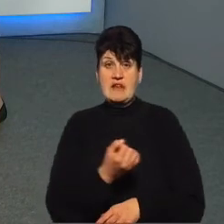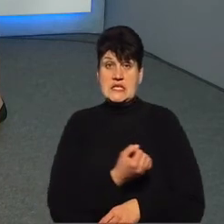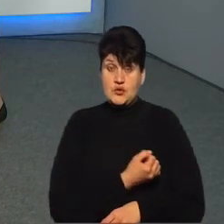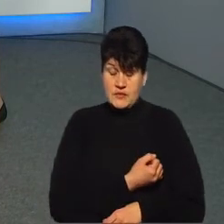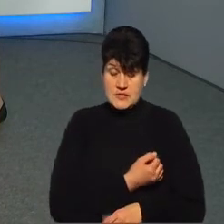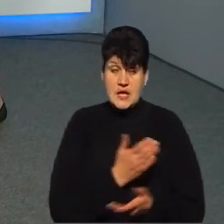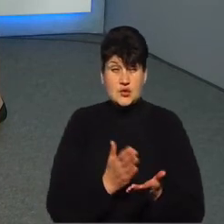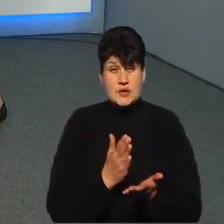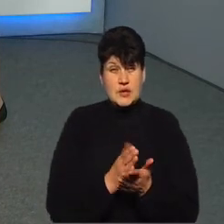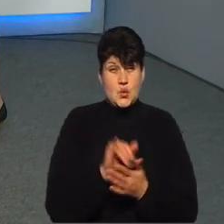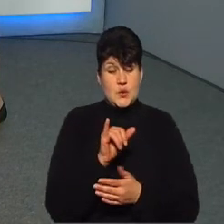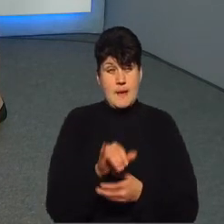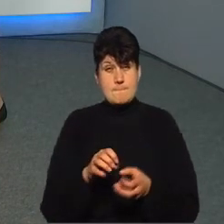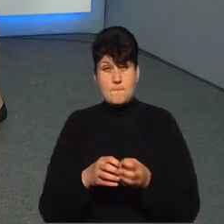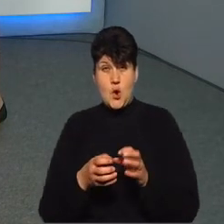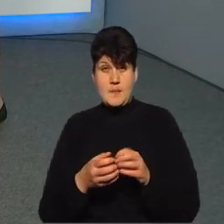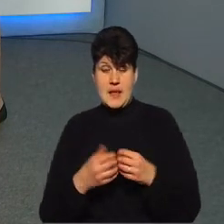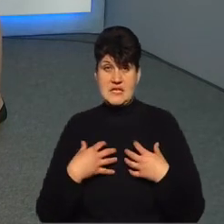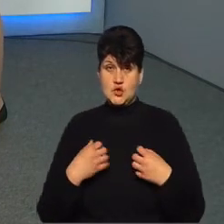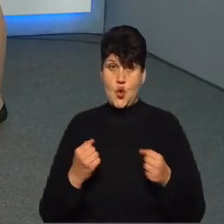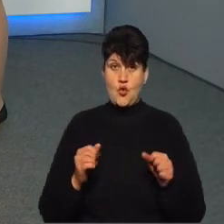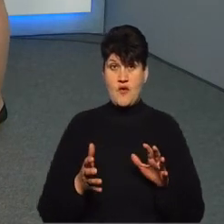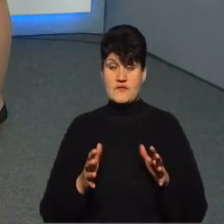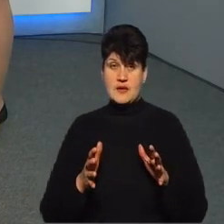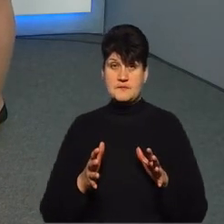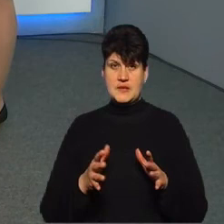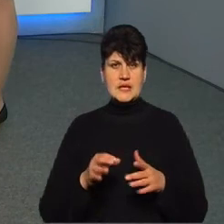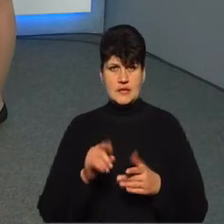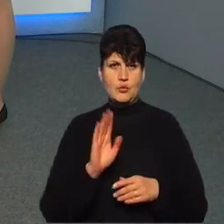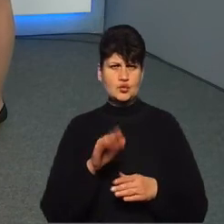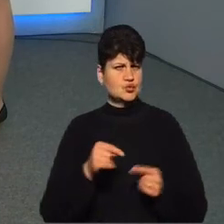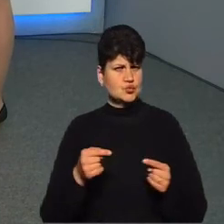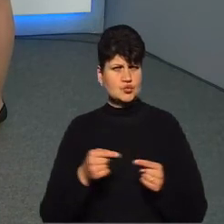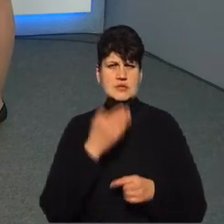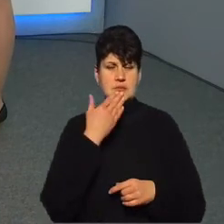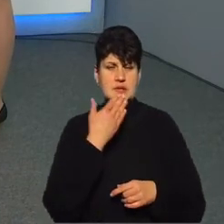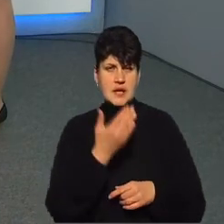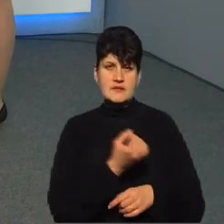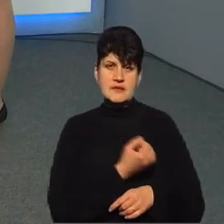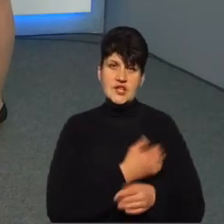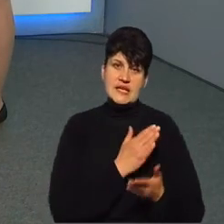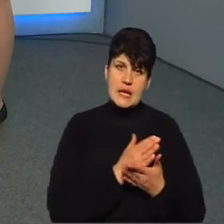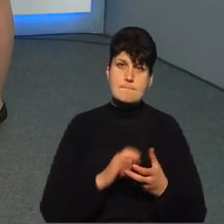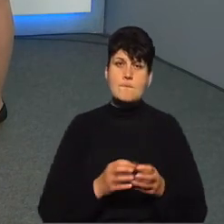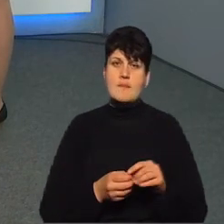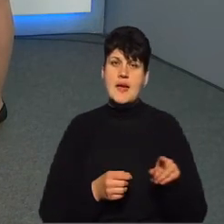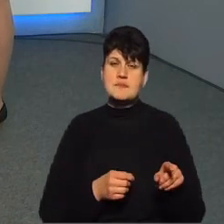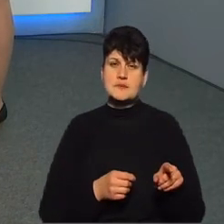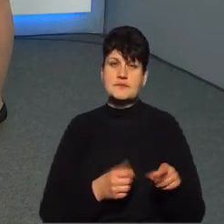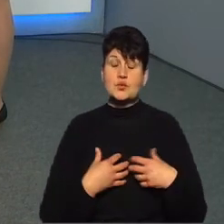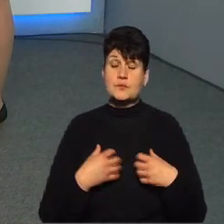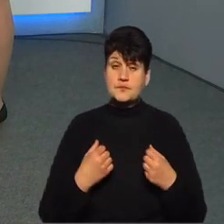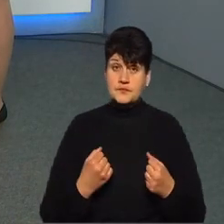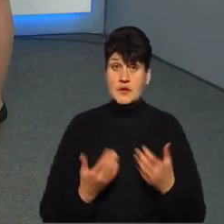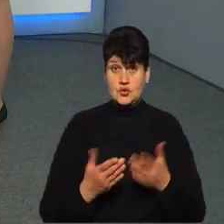певні проблеми зі здоров'ям, її все рівно будуть запитувати під час вакцинації, чи є якісь проблеми і так далі. Якщо дійсно